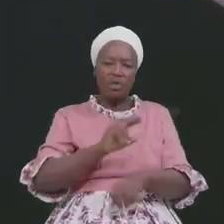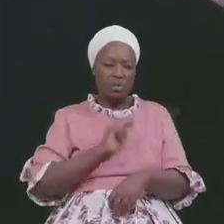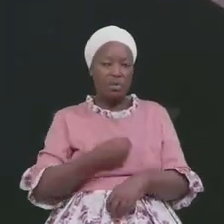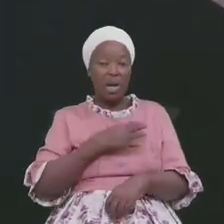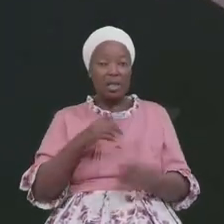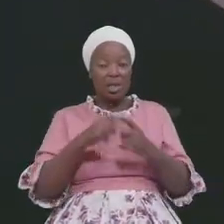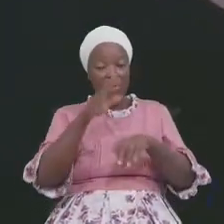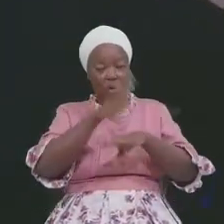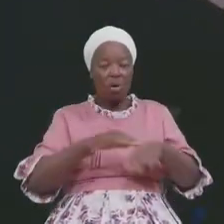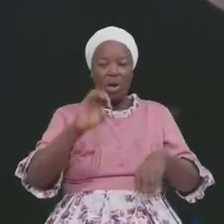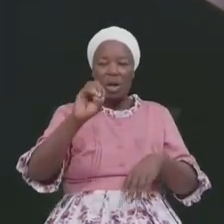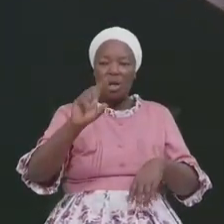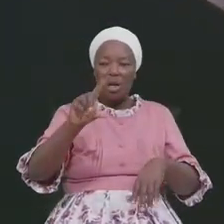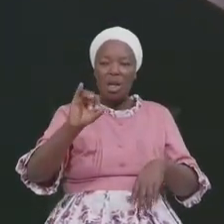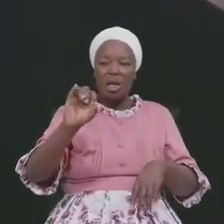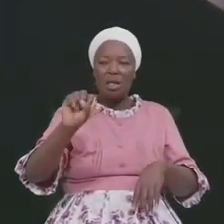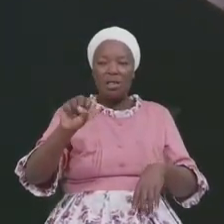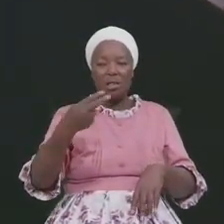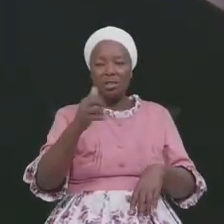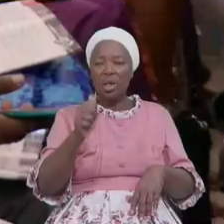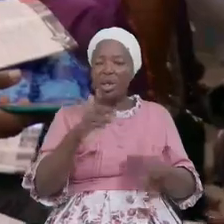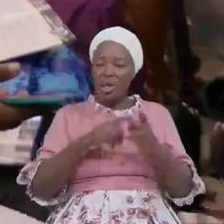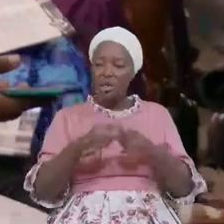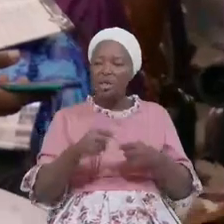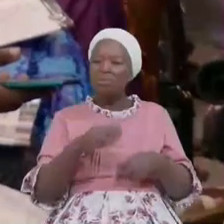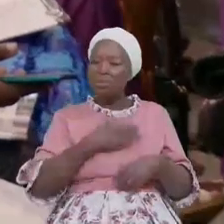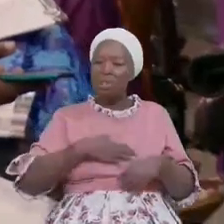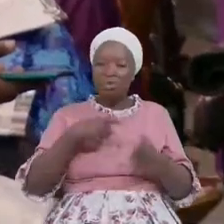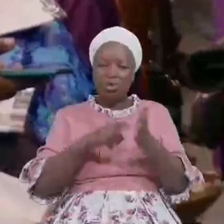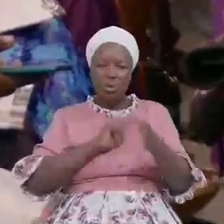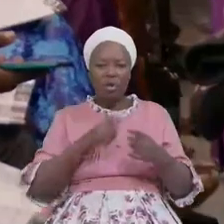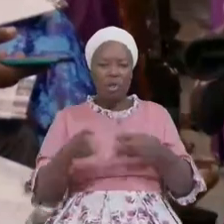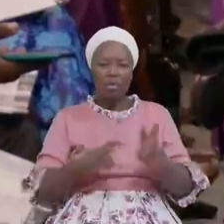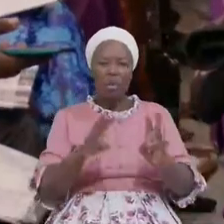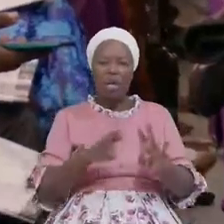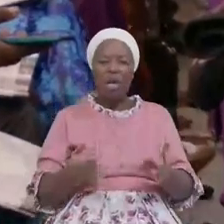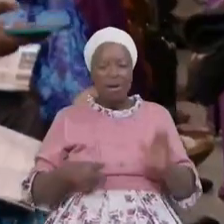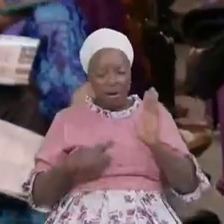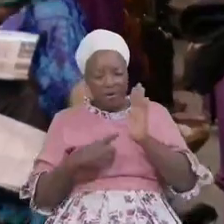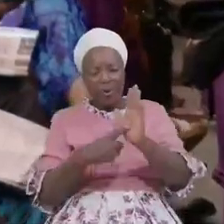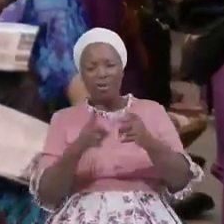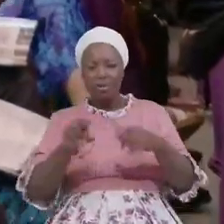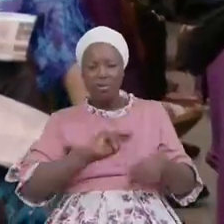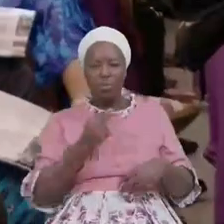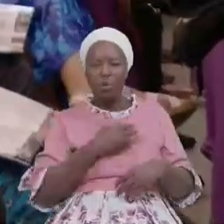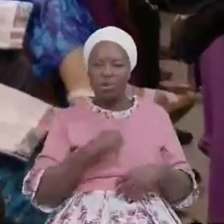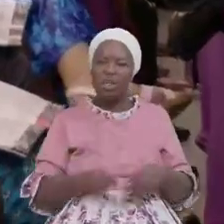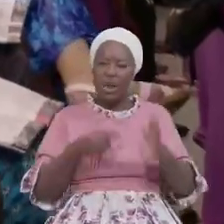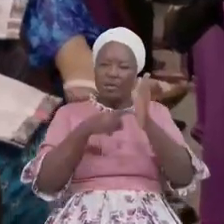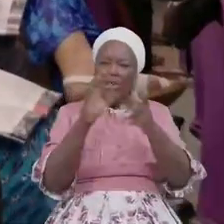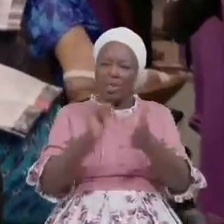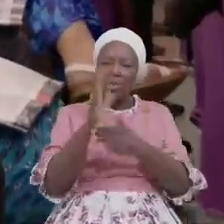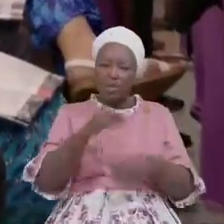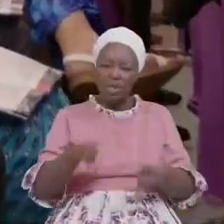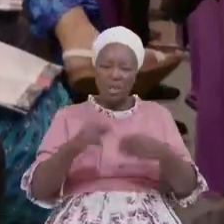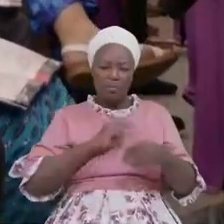Élisée. Élisée, montre-nous le chemin. Révèle-nous la révélation qui nous donnera la